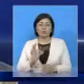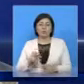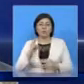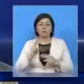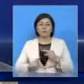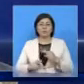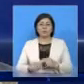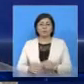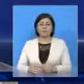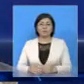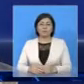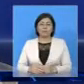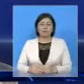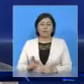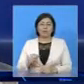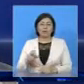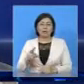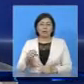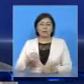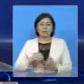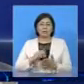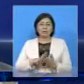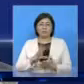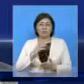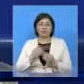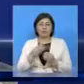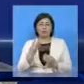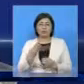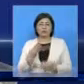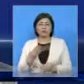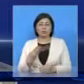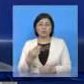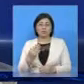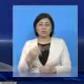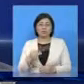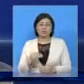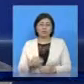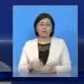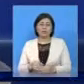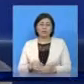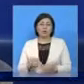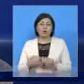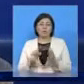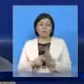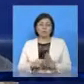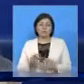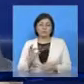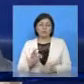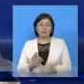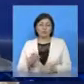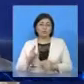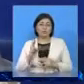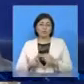бітеді. Кандидаттарды тіркеу мерзімі 14 шілдеде жергілікті уақыт бойынша сағат 18:00-де